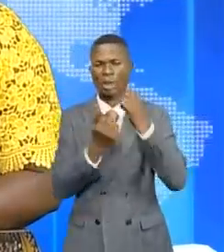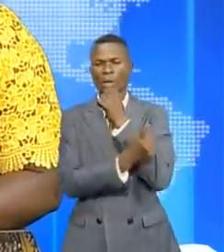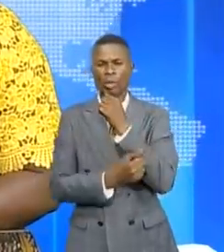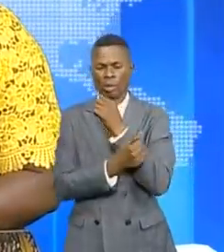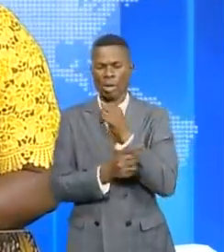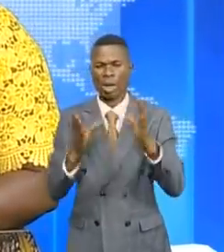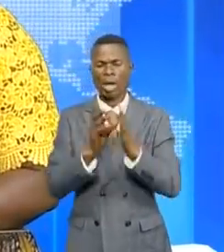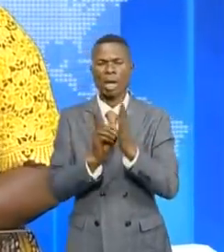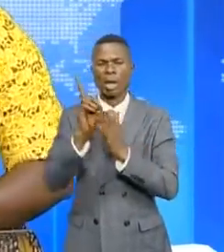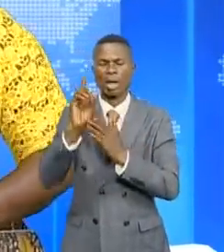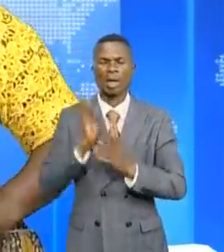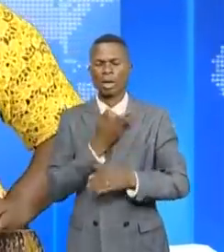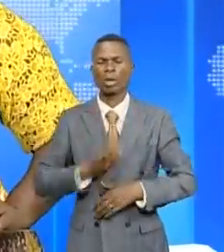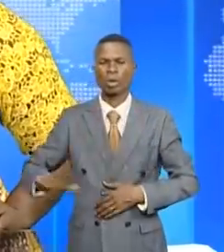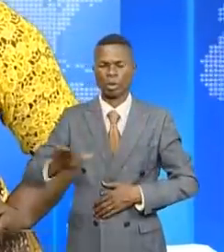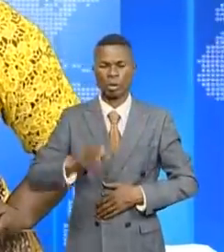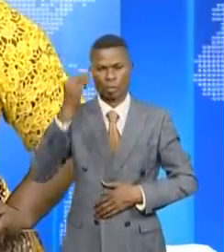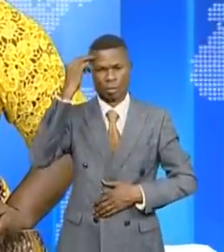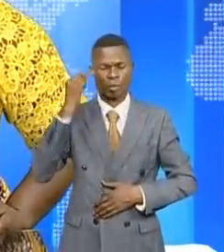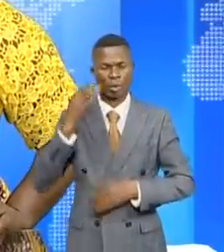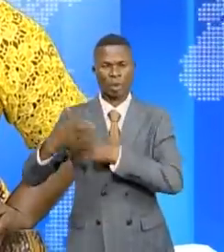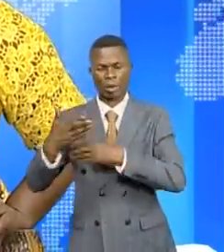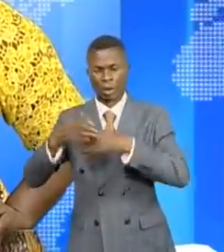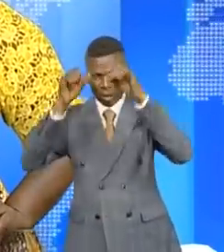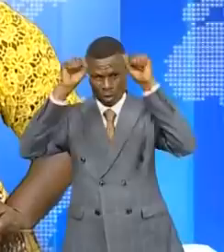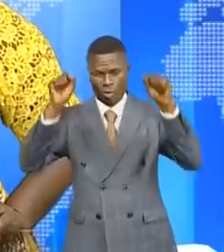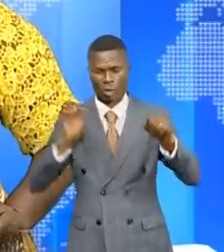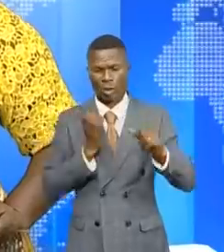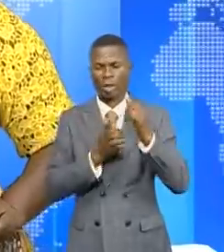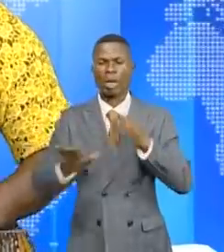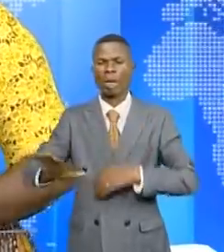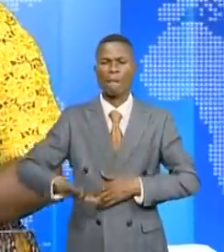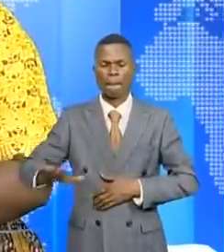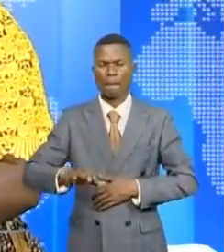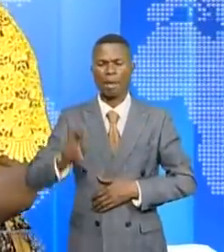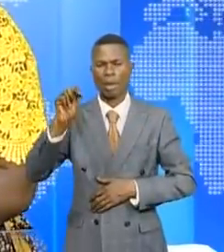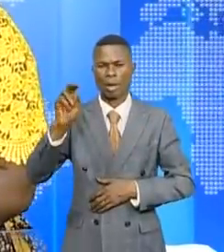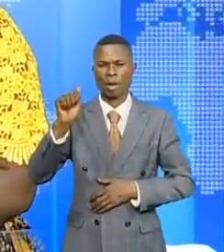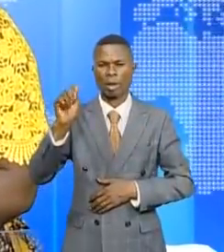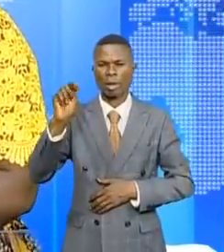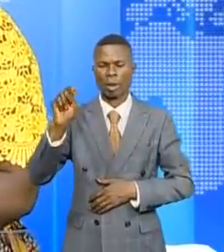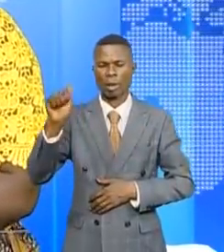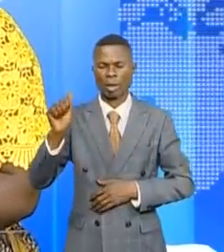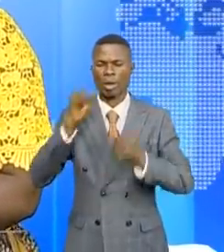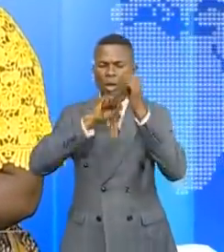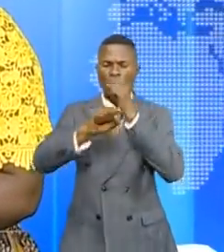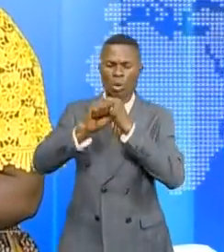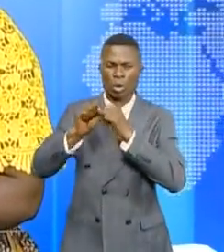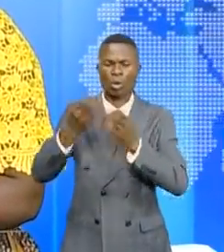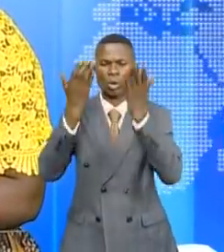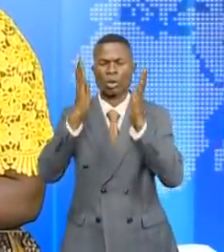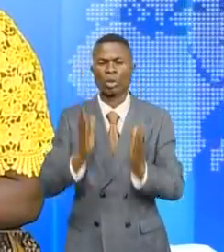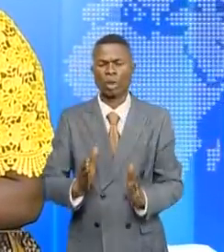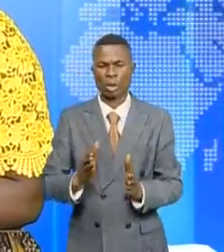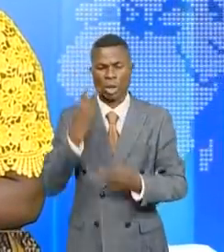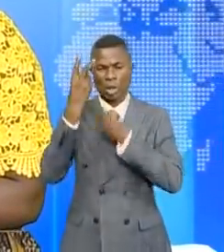le développement de la RDC. C'est la ministre le président de la République, Nana Manuanina, qui les a sensibilisés lors de